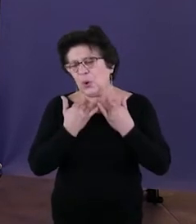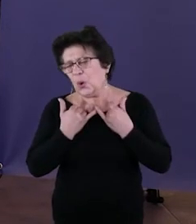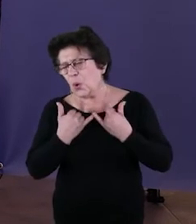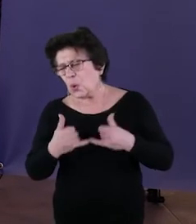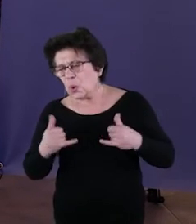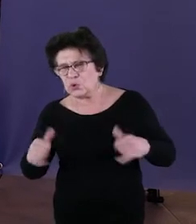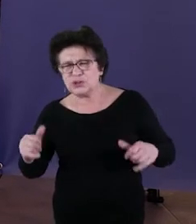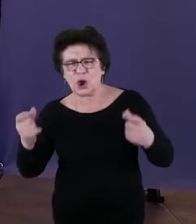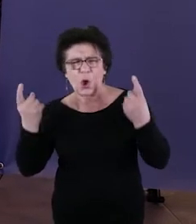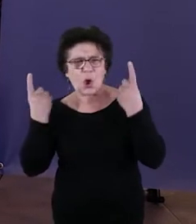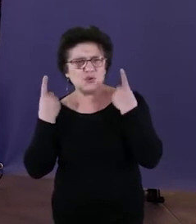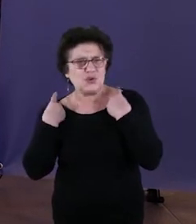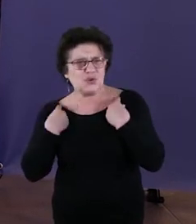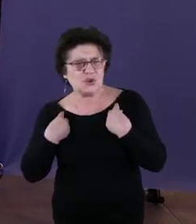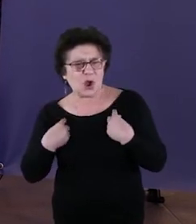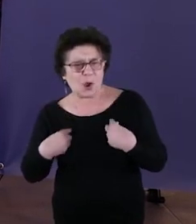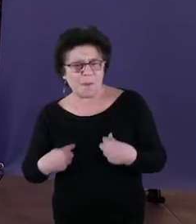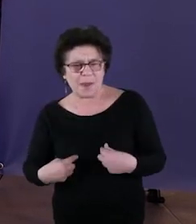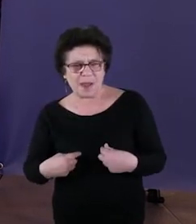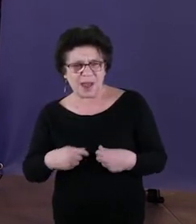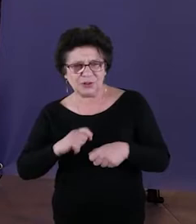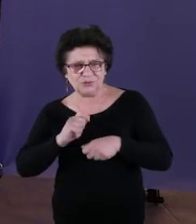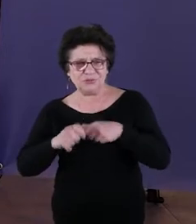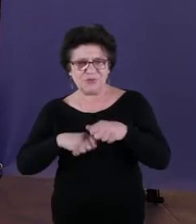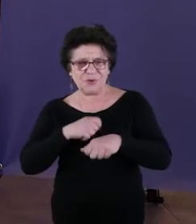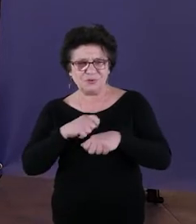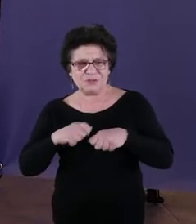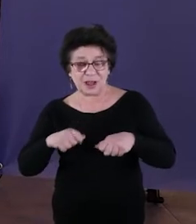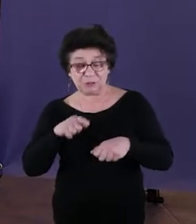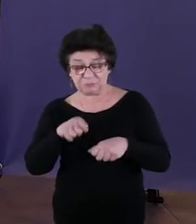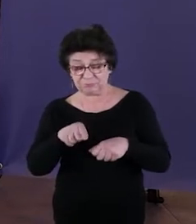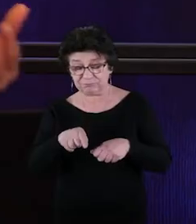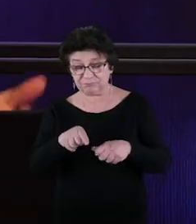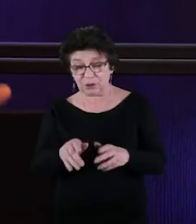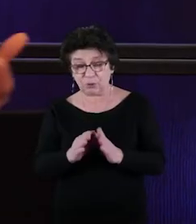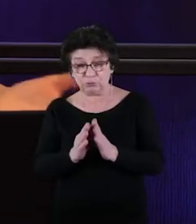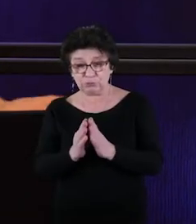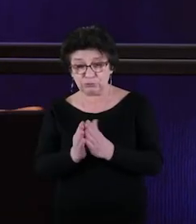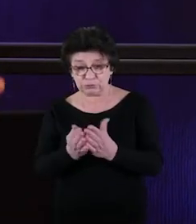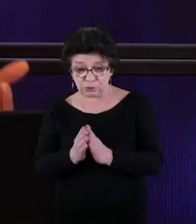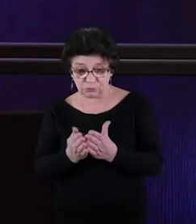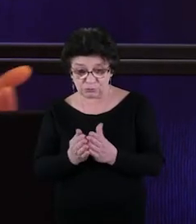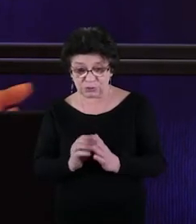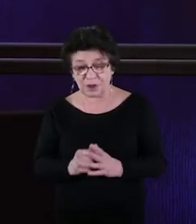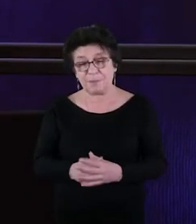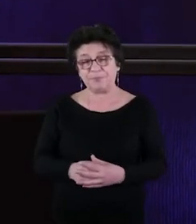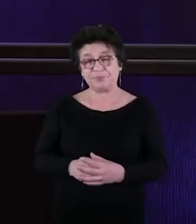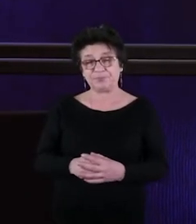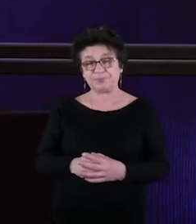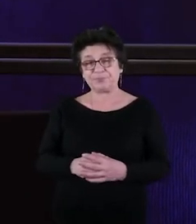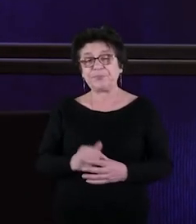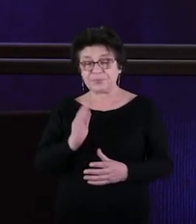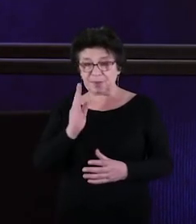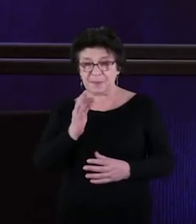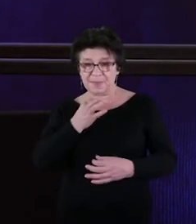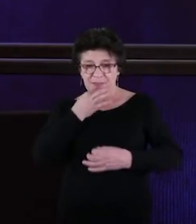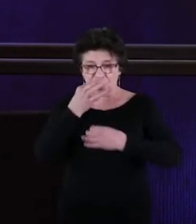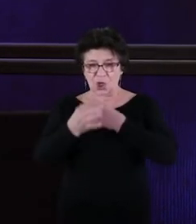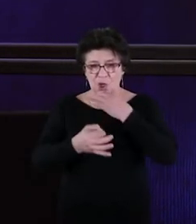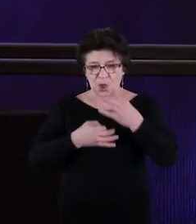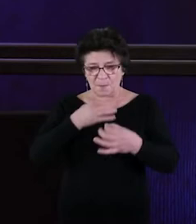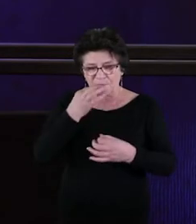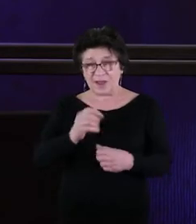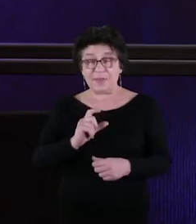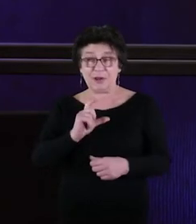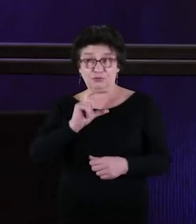osobliwościach związanych z z książkami w moim przypadku z tym Oczywiście będę opowiadać tylko o tym